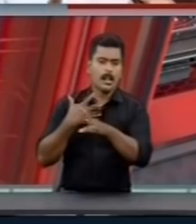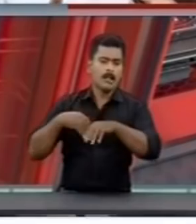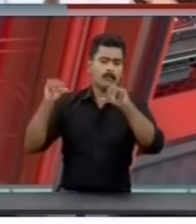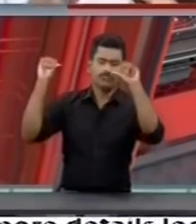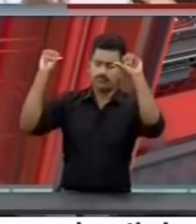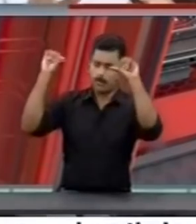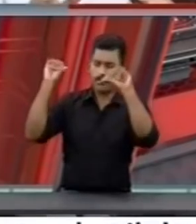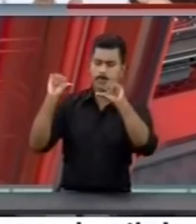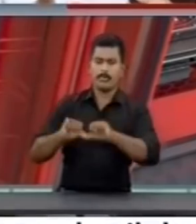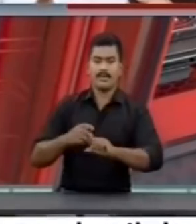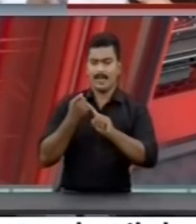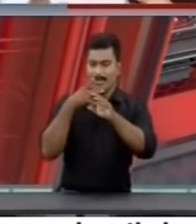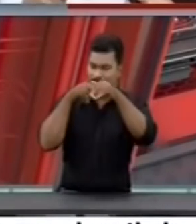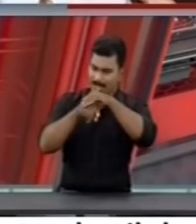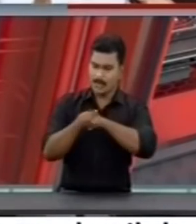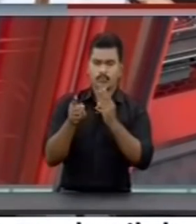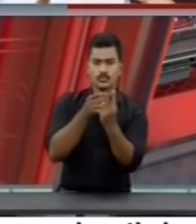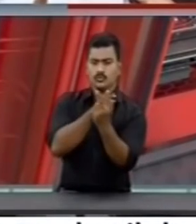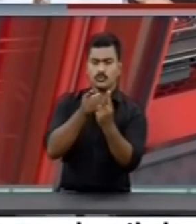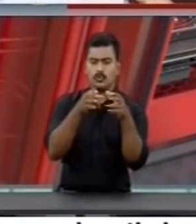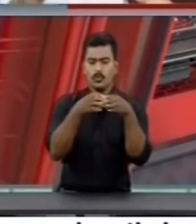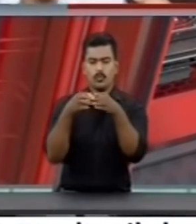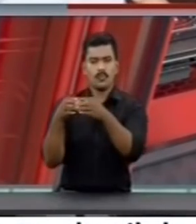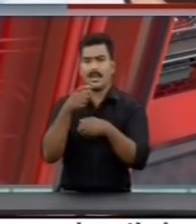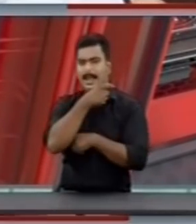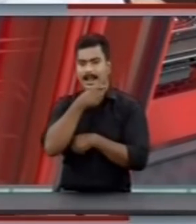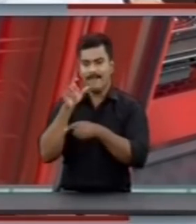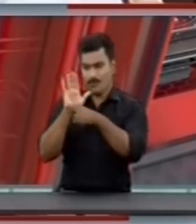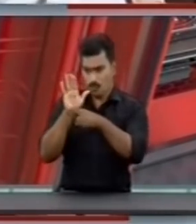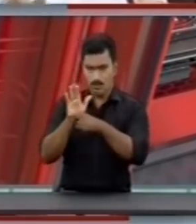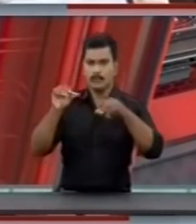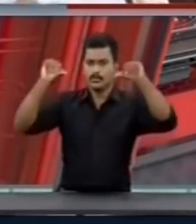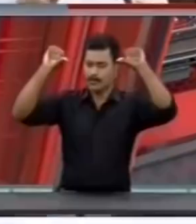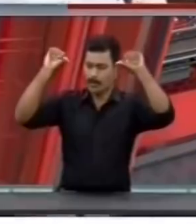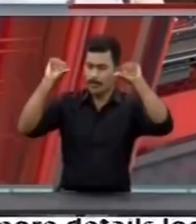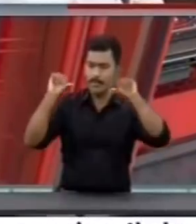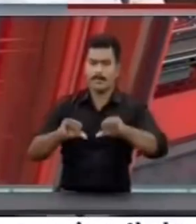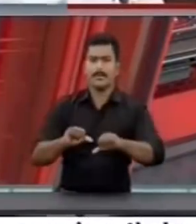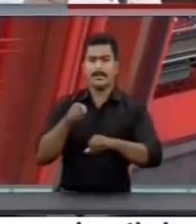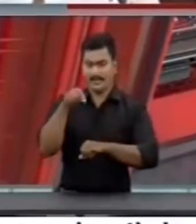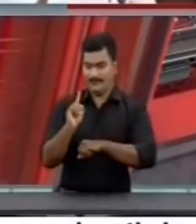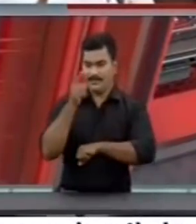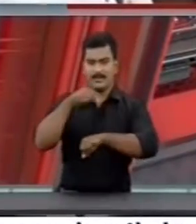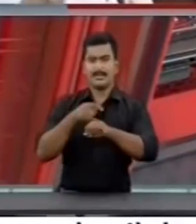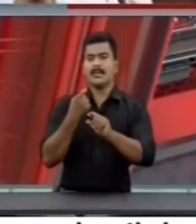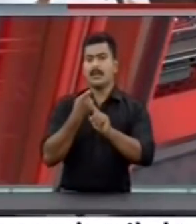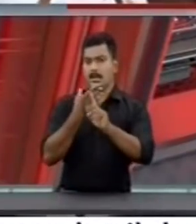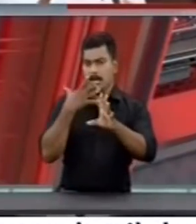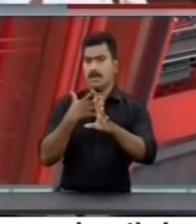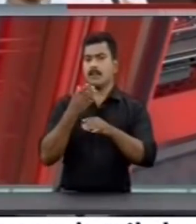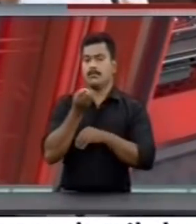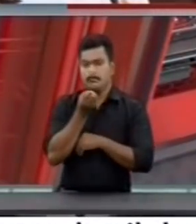കേരളത്തെ എങ്ങോട്ട് നയിക്കുന്നതെന്ന് കേരളീയ സമൂഹത്തിന് ബോധ്യപ്പെട്ടത് കൊണ്ടാണ് ഇത്തരം കാര്യങ്ങളൊക്കെ നടക്കുന്നത്. അതുകൊണ്ട് ഇത്തവണ BJP കേരളത്തിൽ അങ്ങോളം ഇങ്ങോളം വലിയൊരു